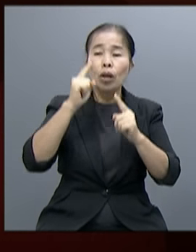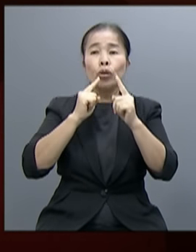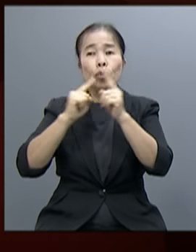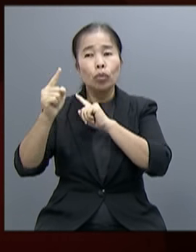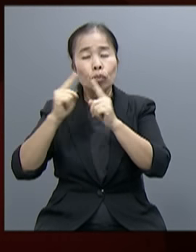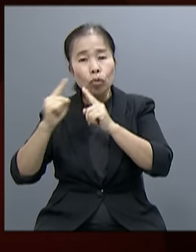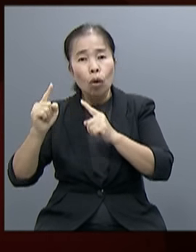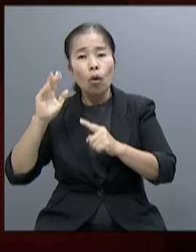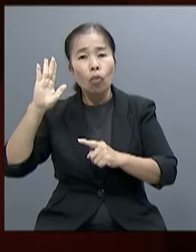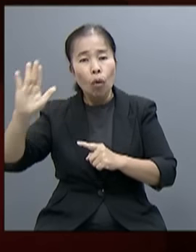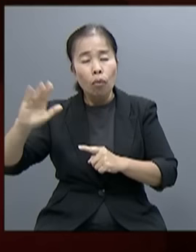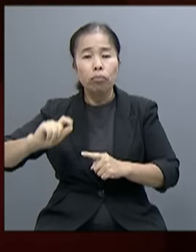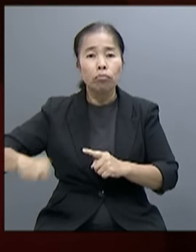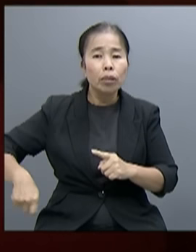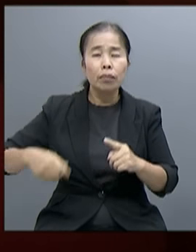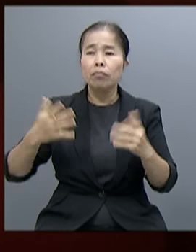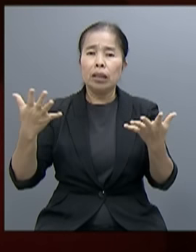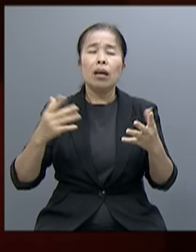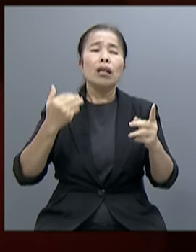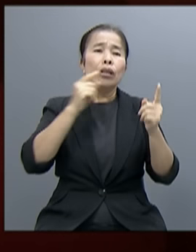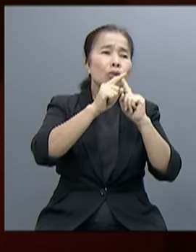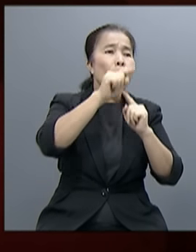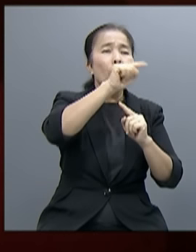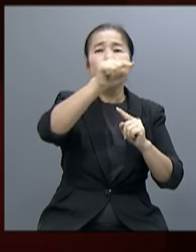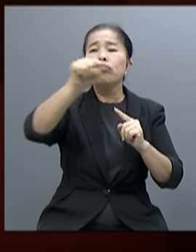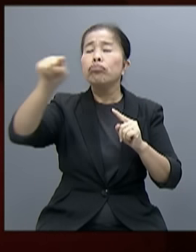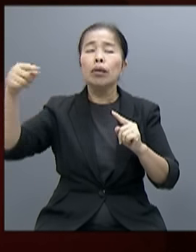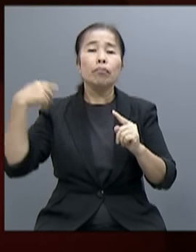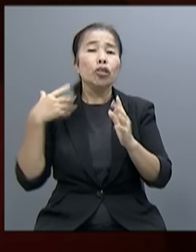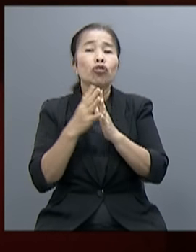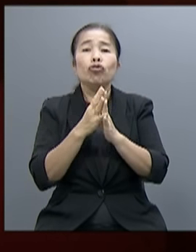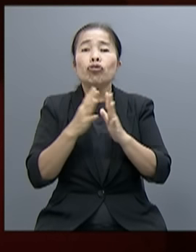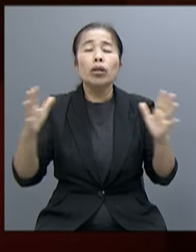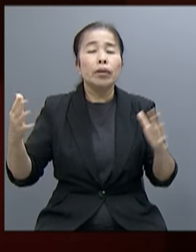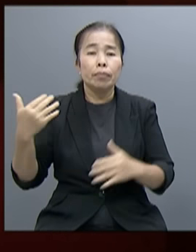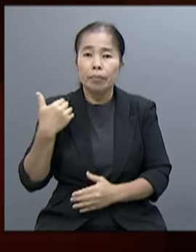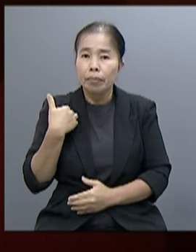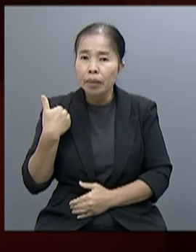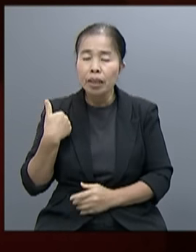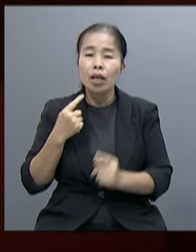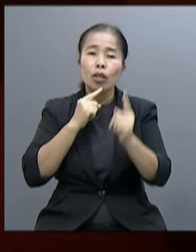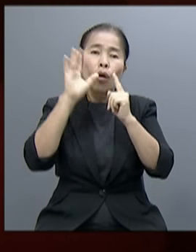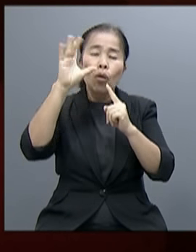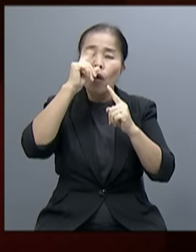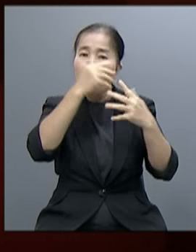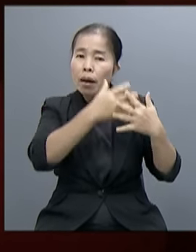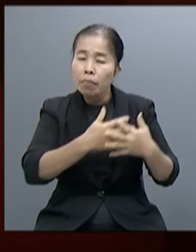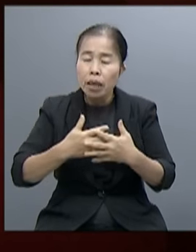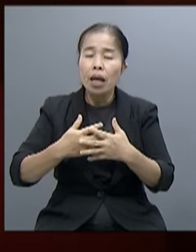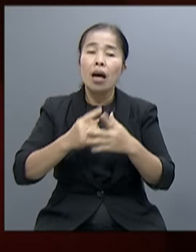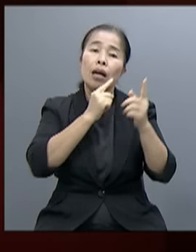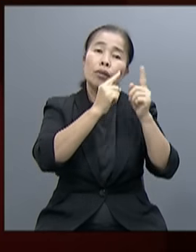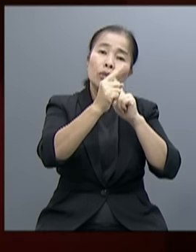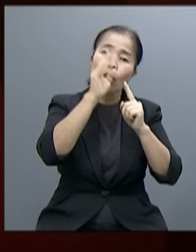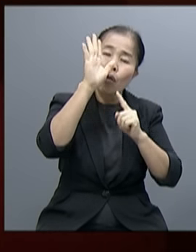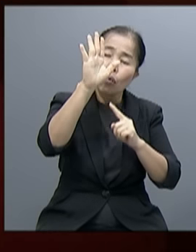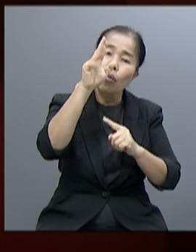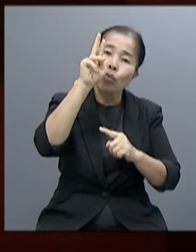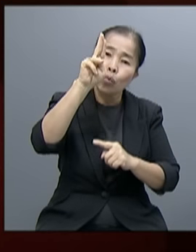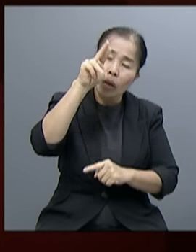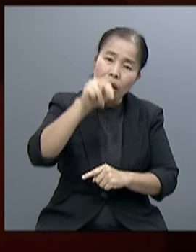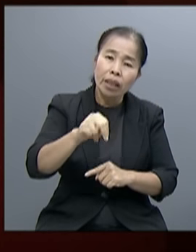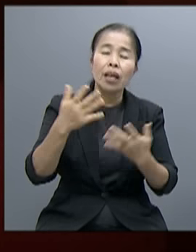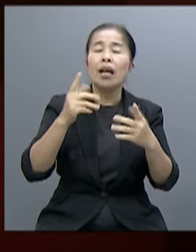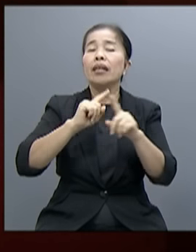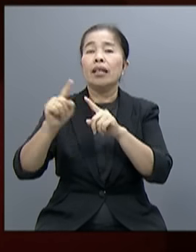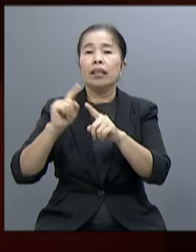ท่านทูตอรุณแก้วอย่างเดียวเขาก็มีติดต่อกับทางจีนด้วยมีติดต่อกับสหรัฐอเมริกากับสหประชาชาติซึ่ง